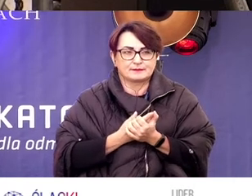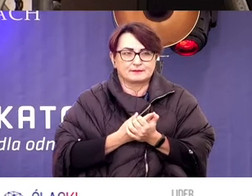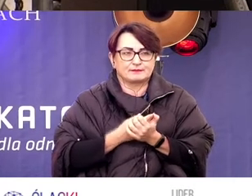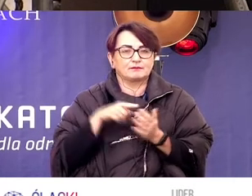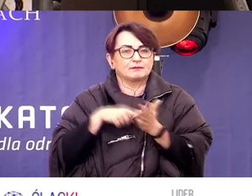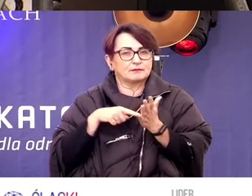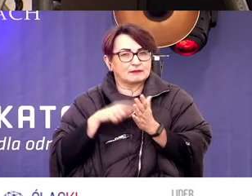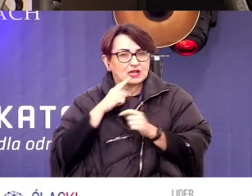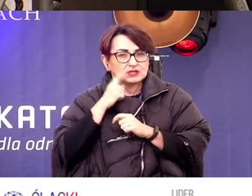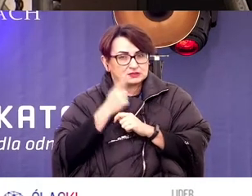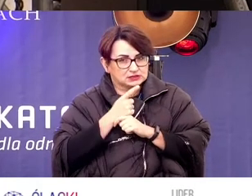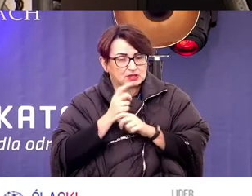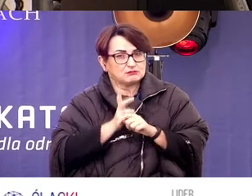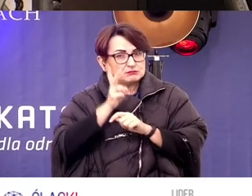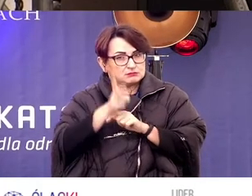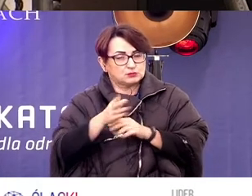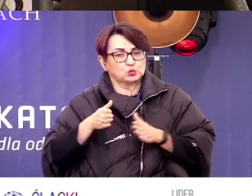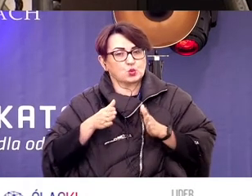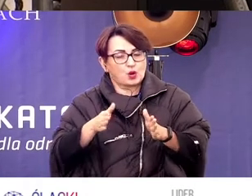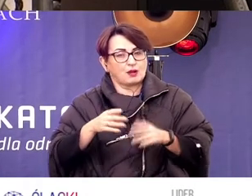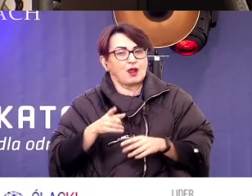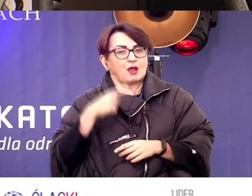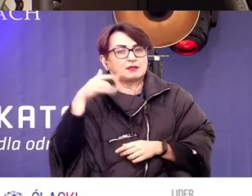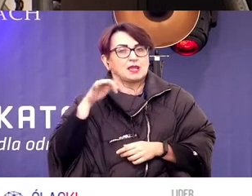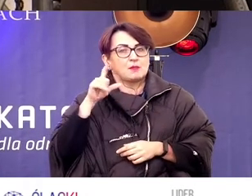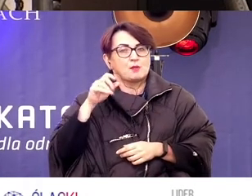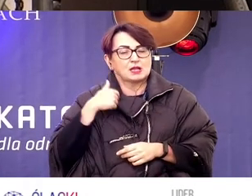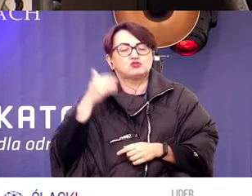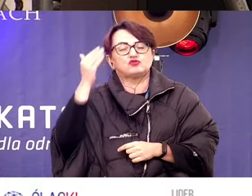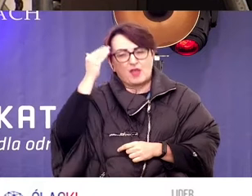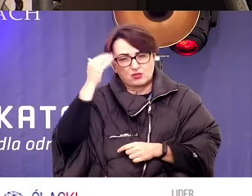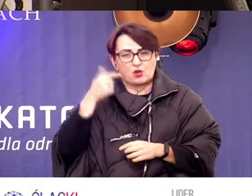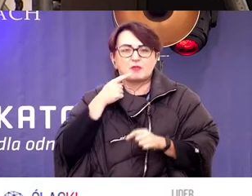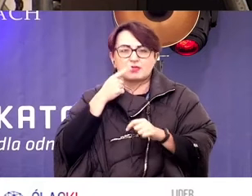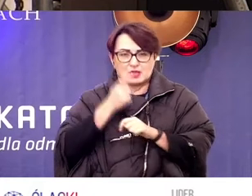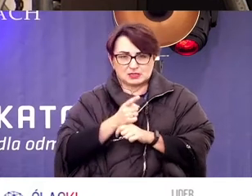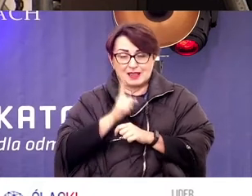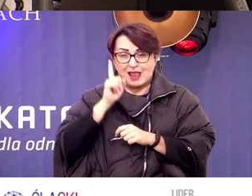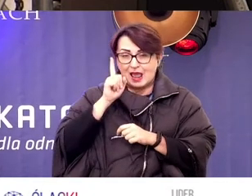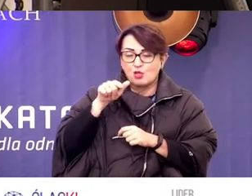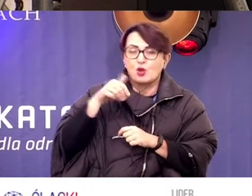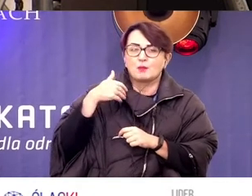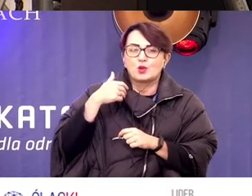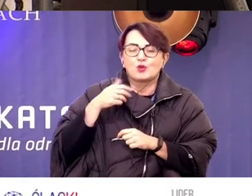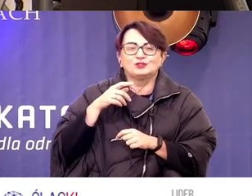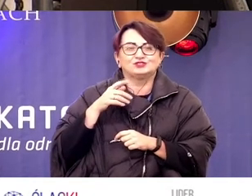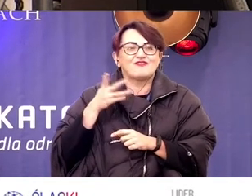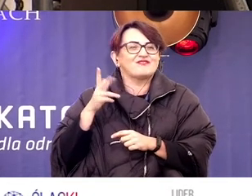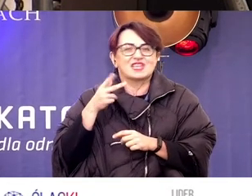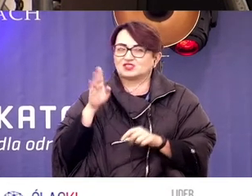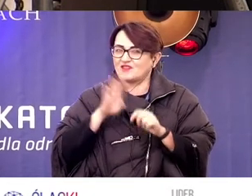Tę decyzję o wstąpieniu na ścieżkę dyplomacji myślę, że podjąłem świadomie, aczkolwiek były to dość niecodzienne